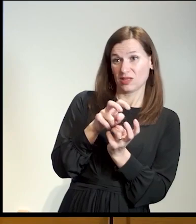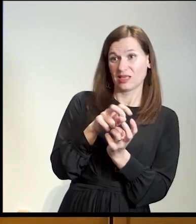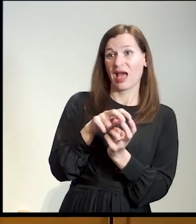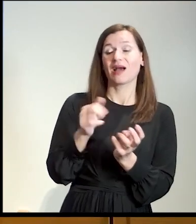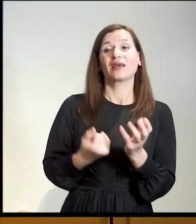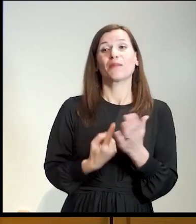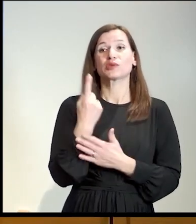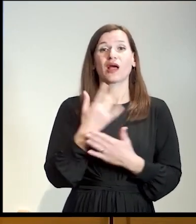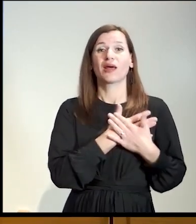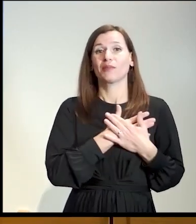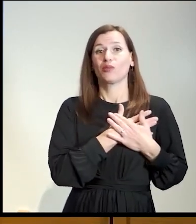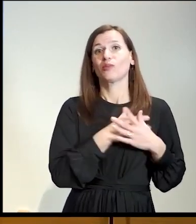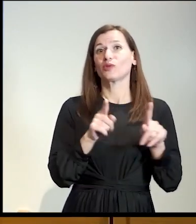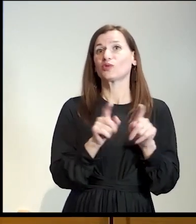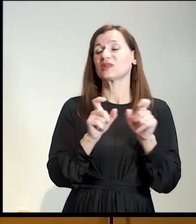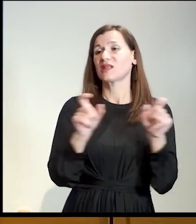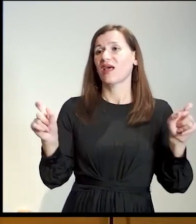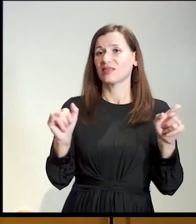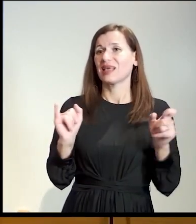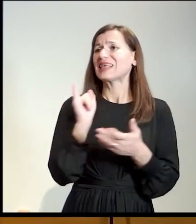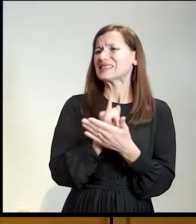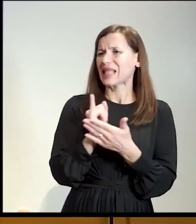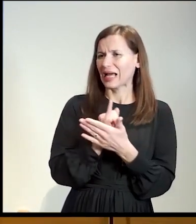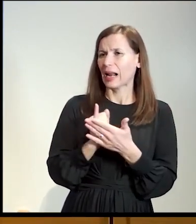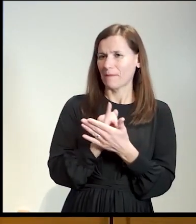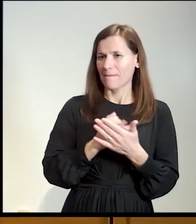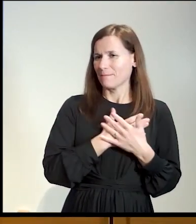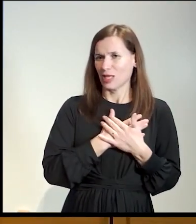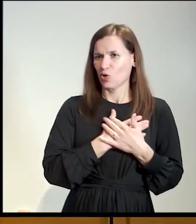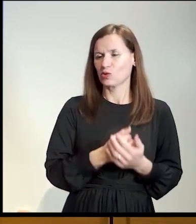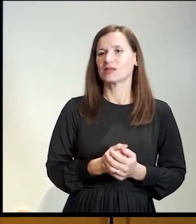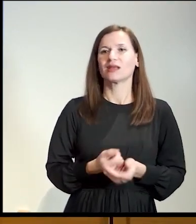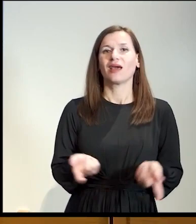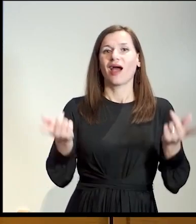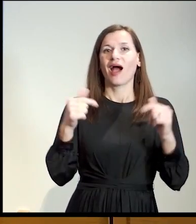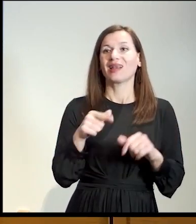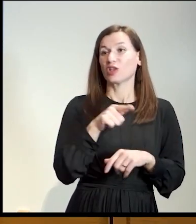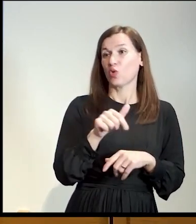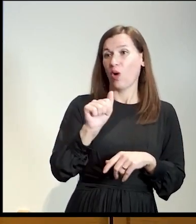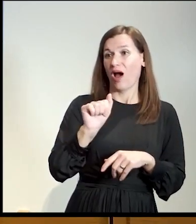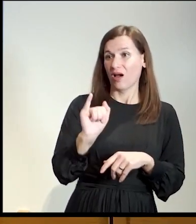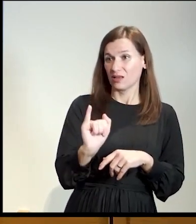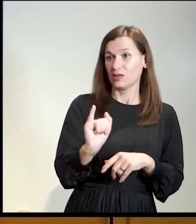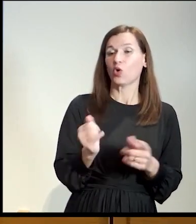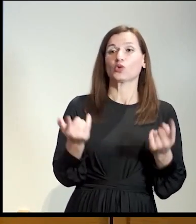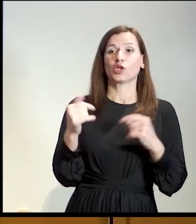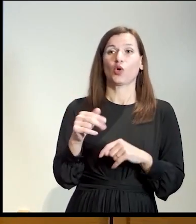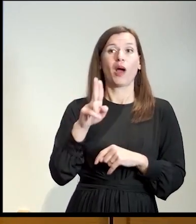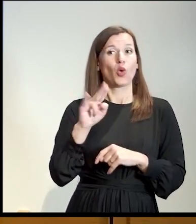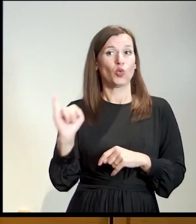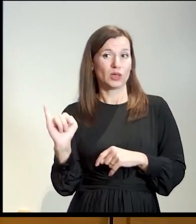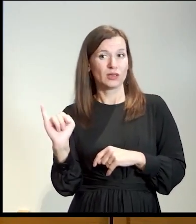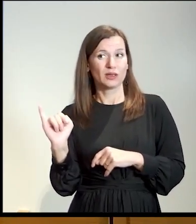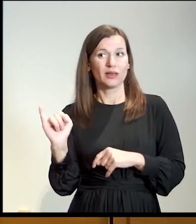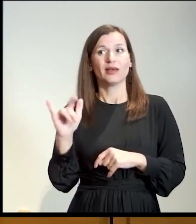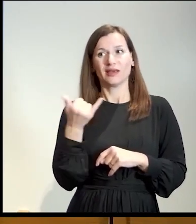tudi zaradi instagramabilnosti? Je to aj oziroma uj, ki nam je spisal